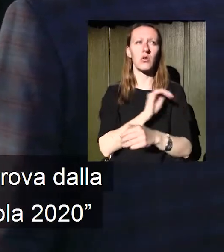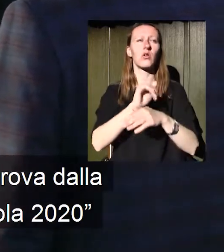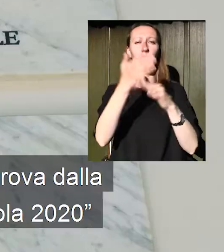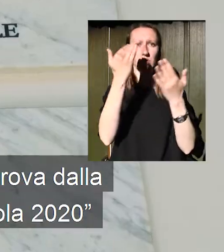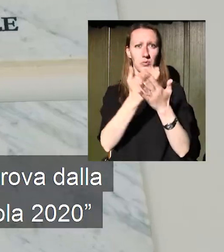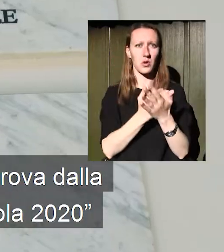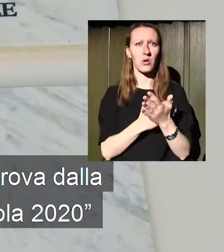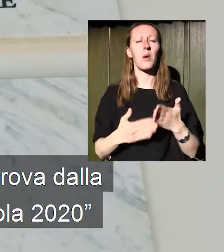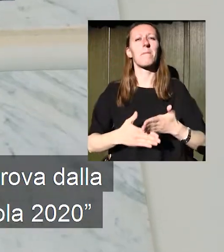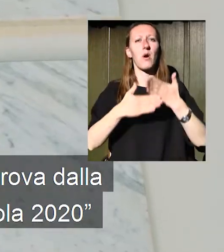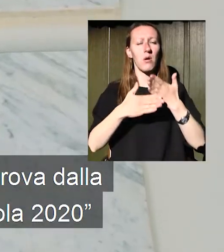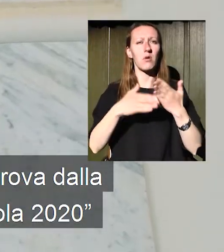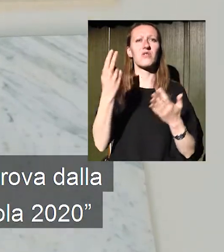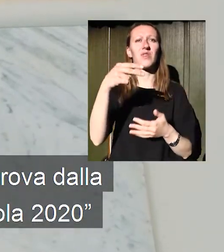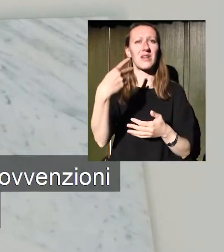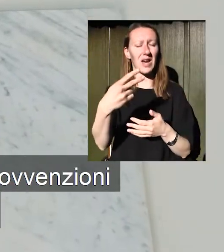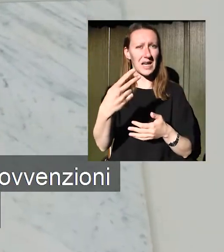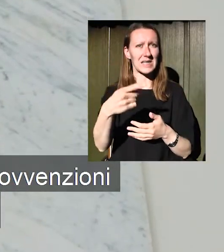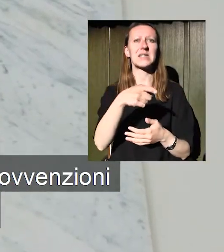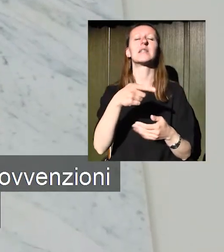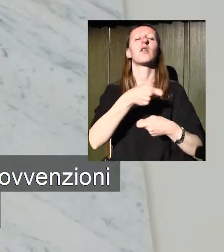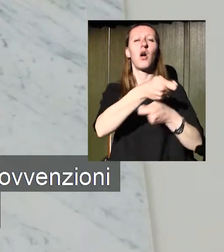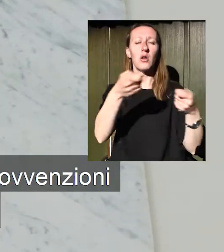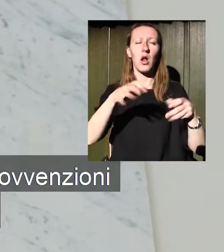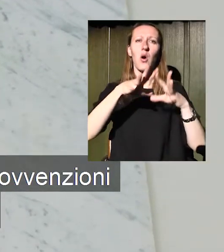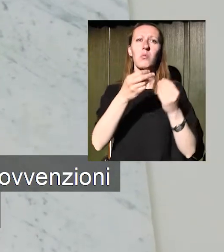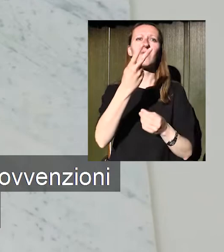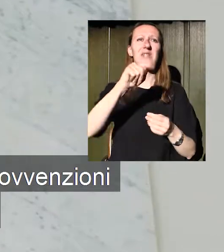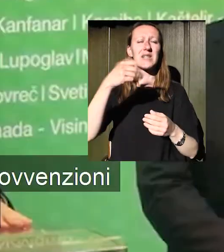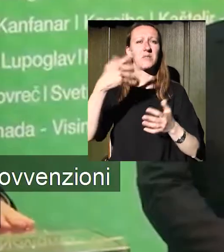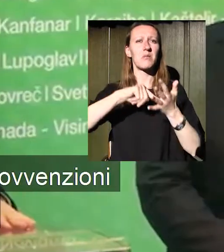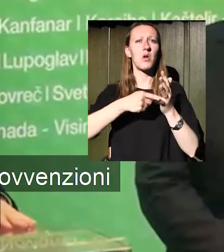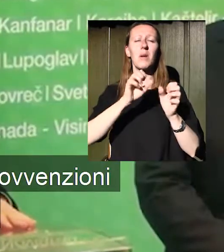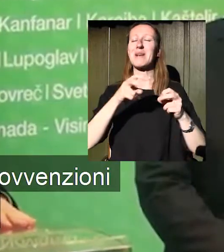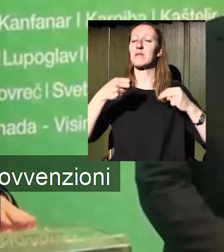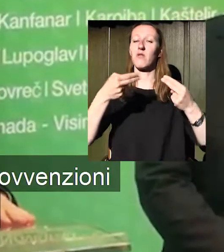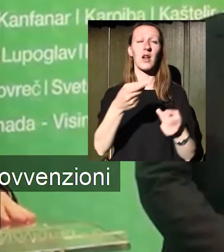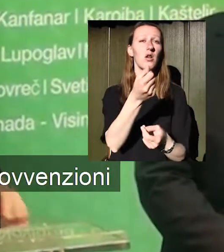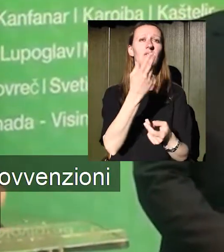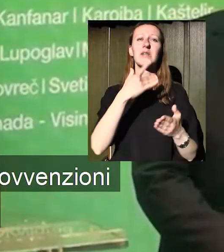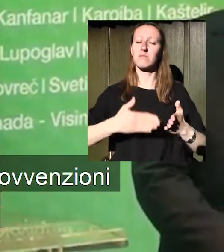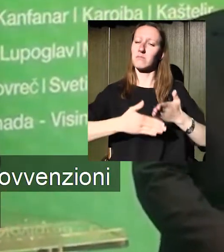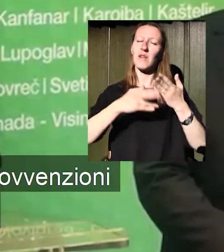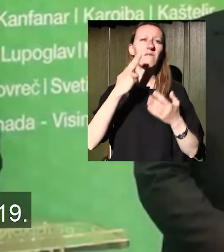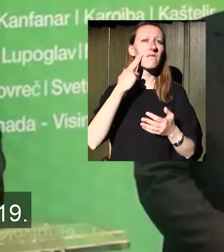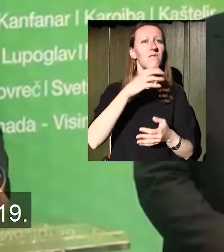program Potpore Pula 2020. Dodijelili smo ukupno 2,5 milijuna bespovratnih sredstava za poticanje poduzetništva, čak 1 milijun